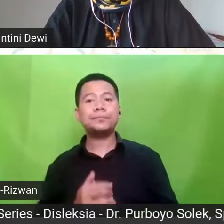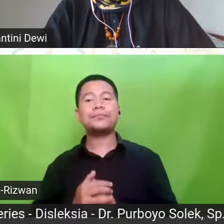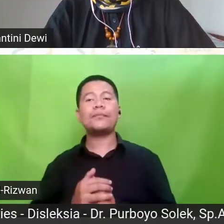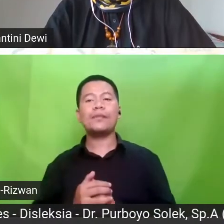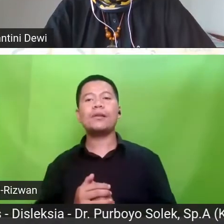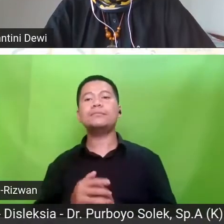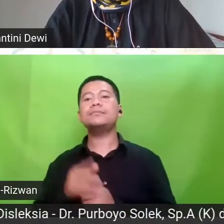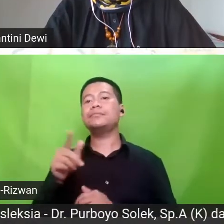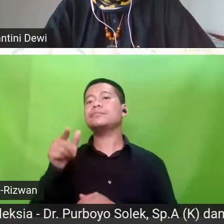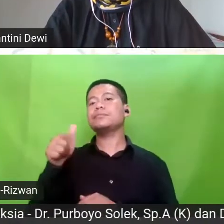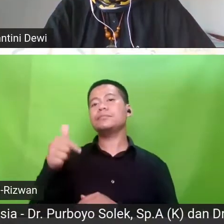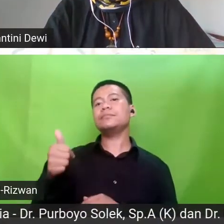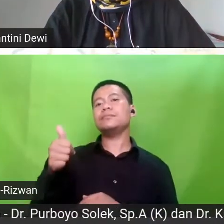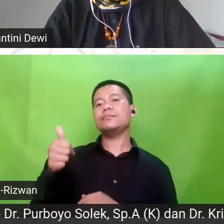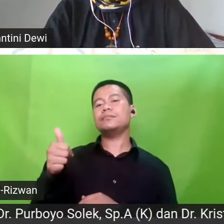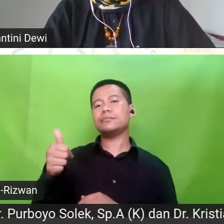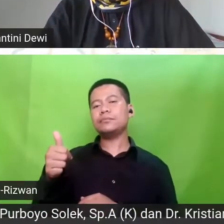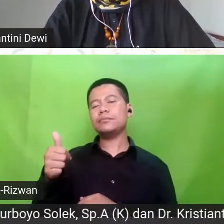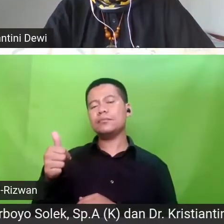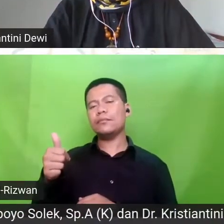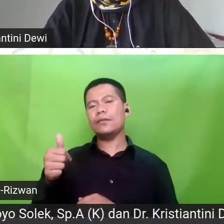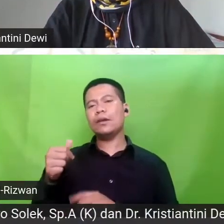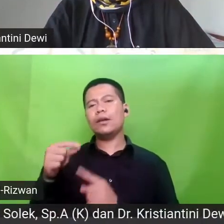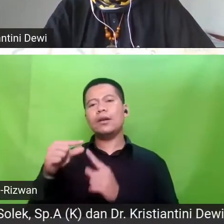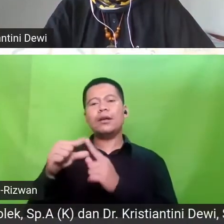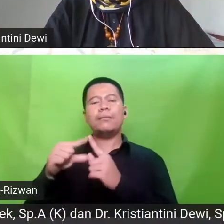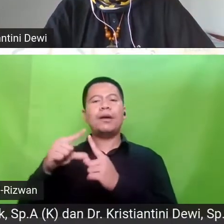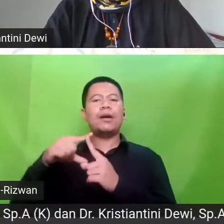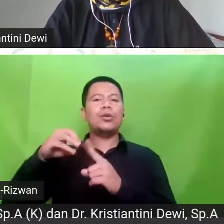dijadikan patokan untuk mengira-ngira.